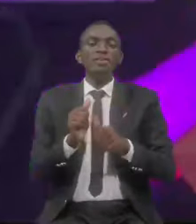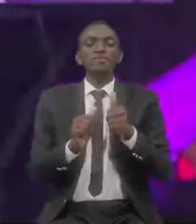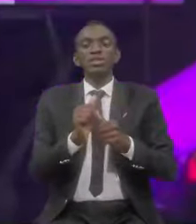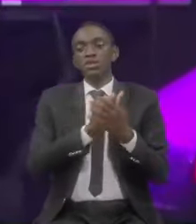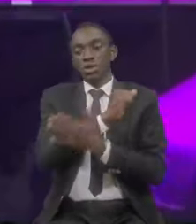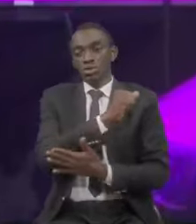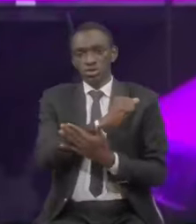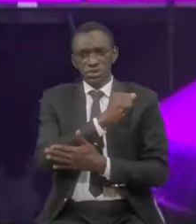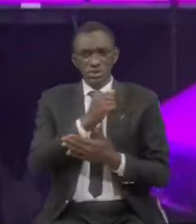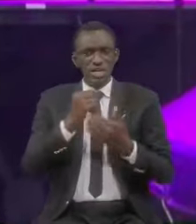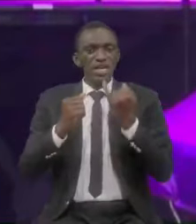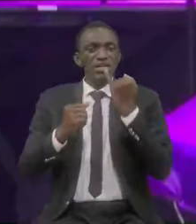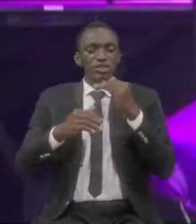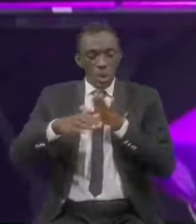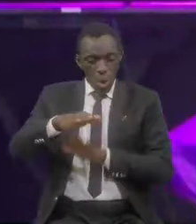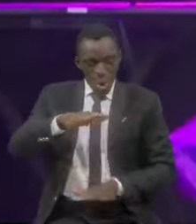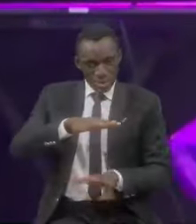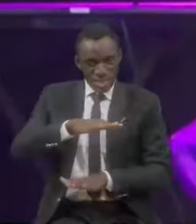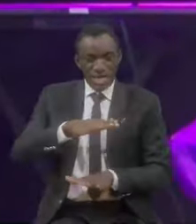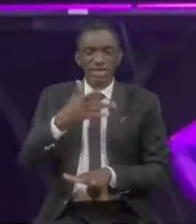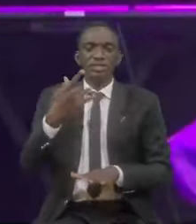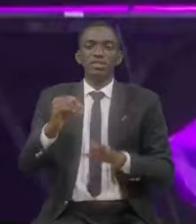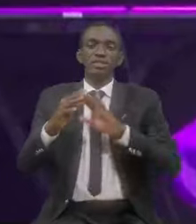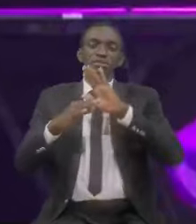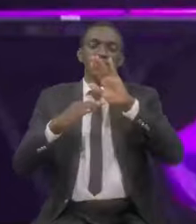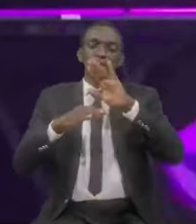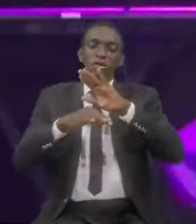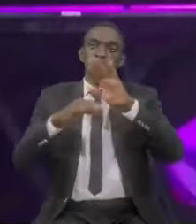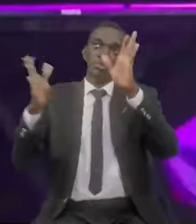toutes les nations sont sous le ciel.